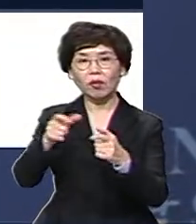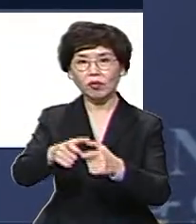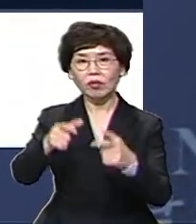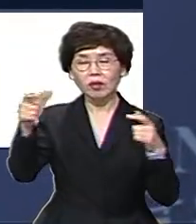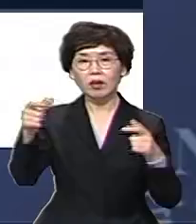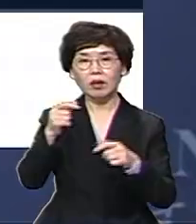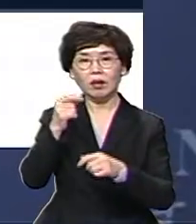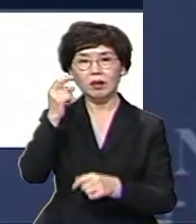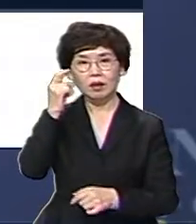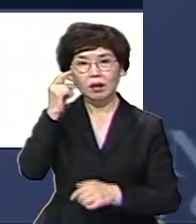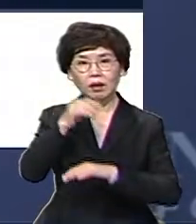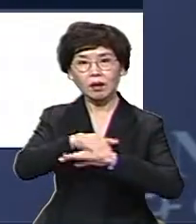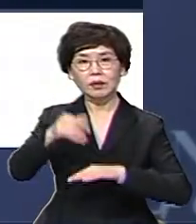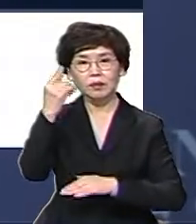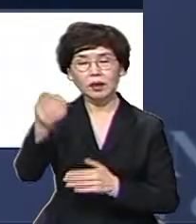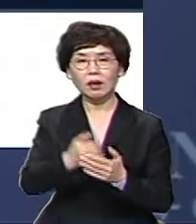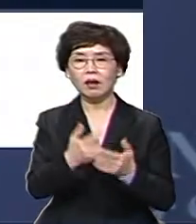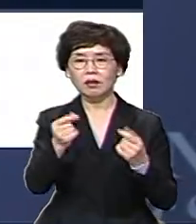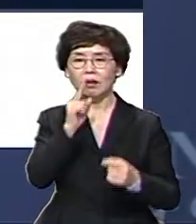북한 지도자가